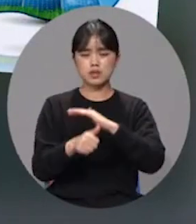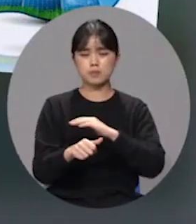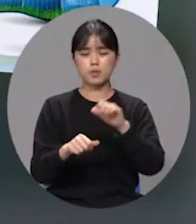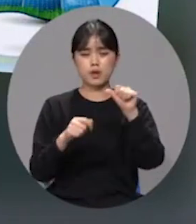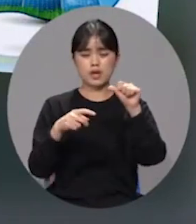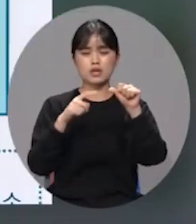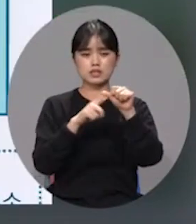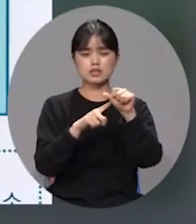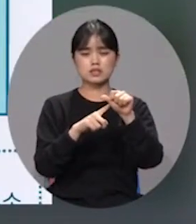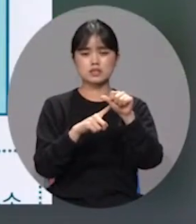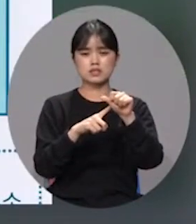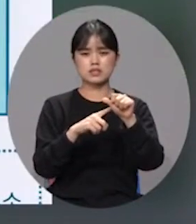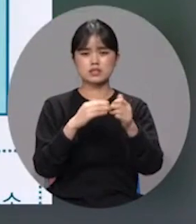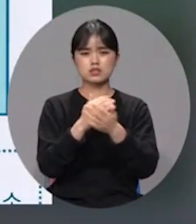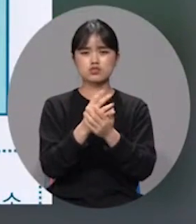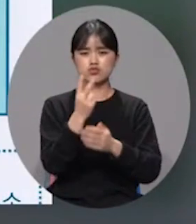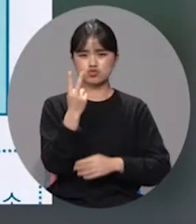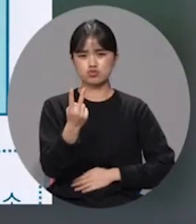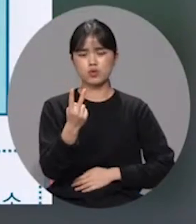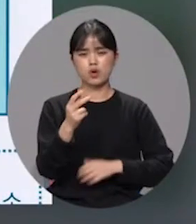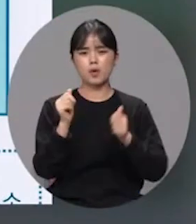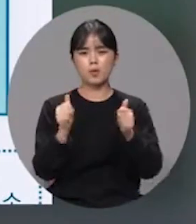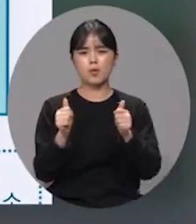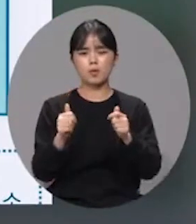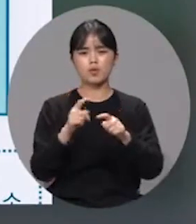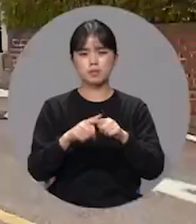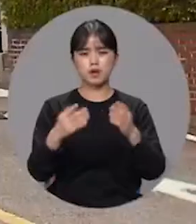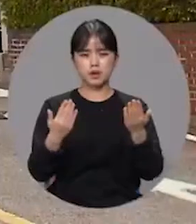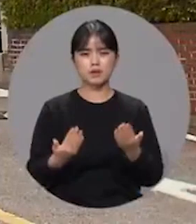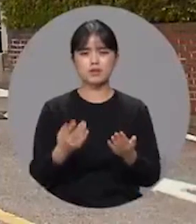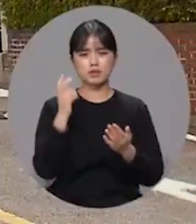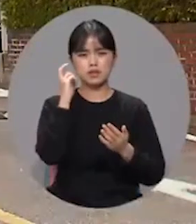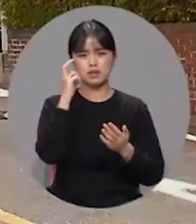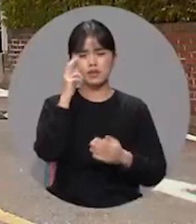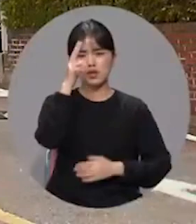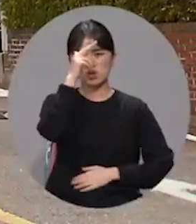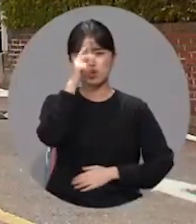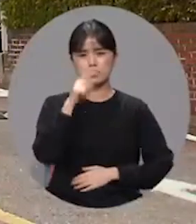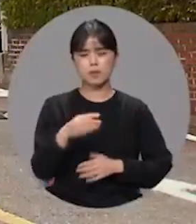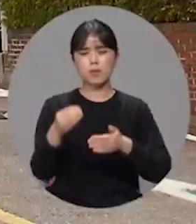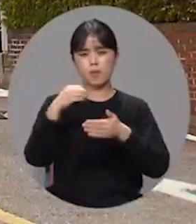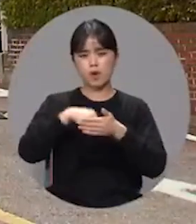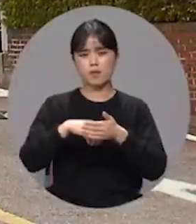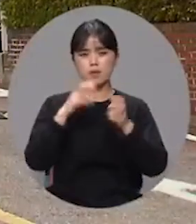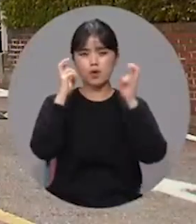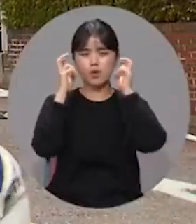2명의 구속 여부는 다음 주 월요일 법원에서 가려질 전망인데 경찰은 이들을 포함해